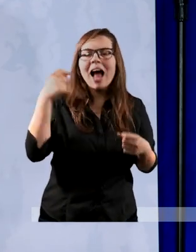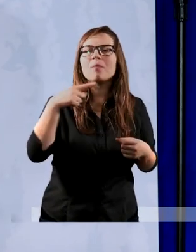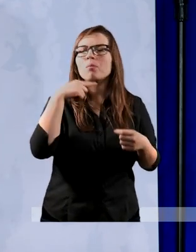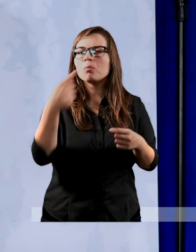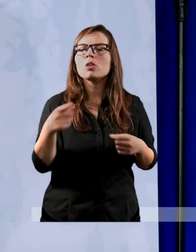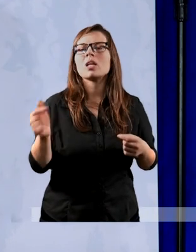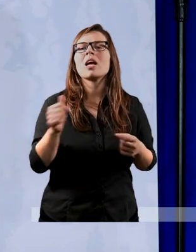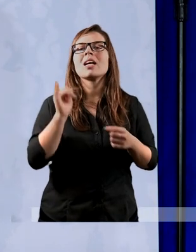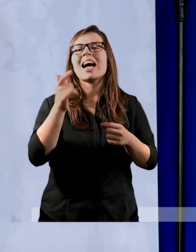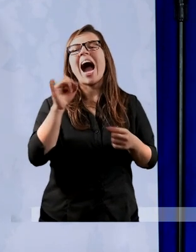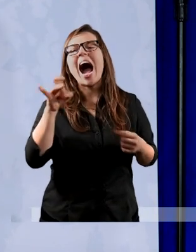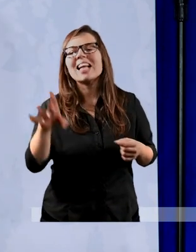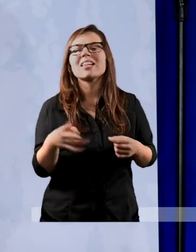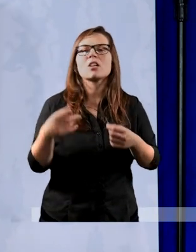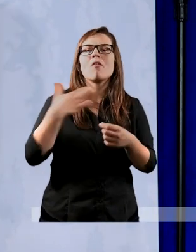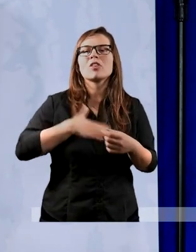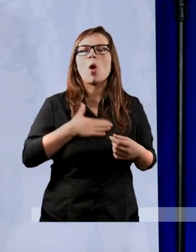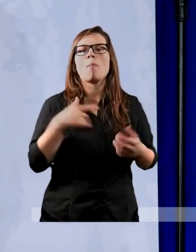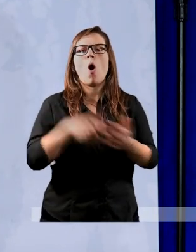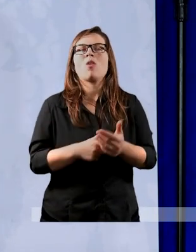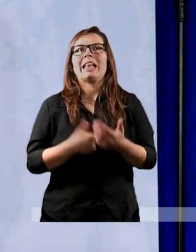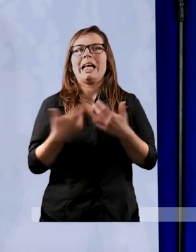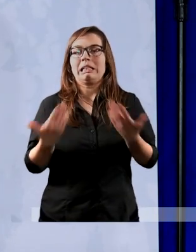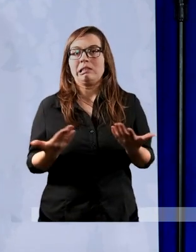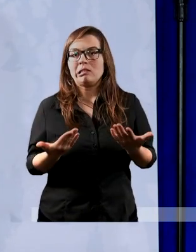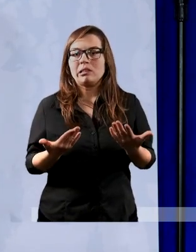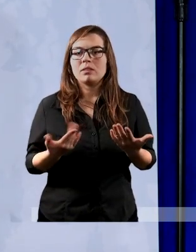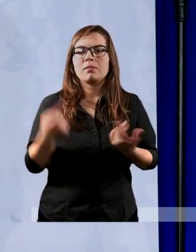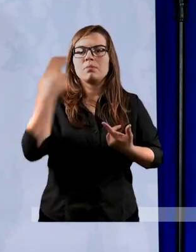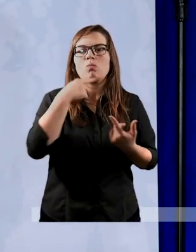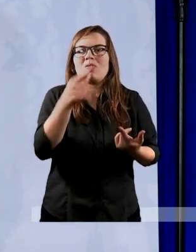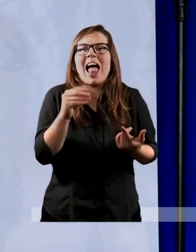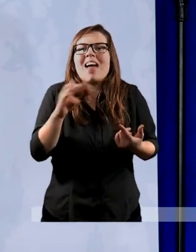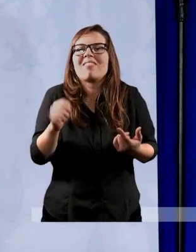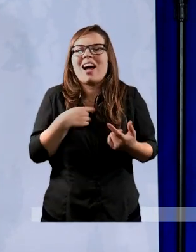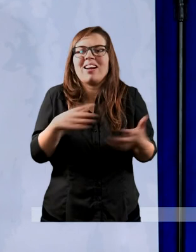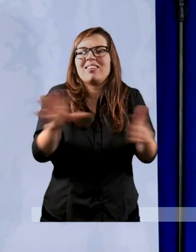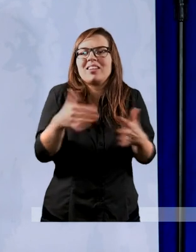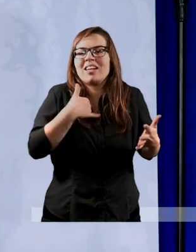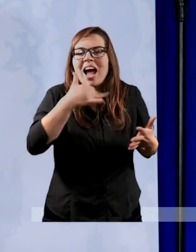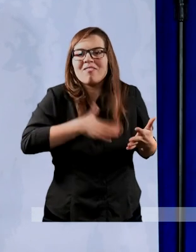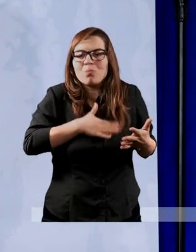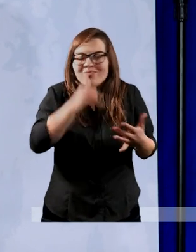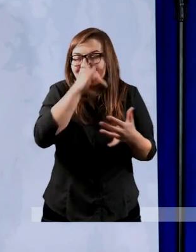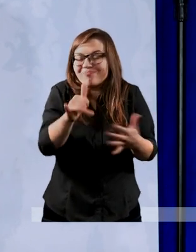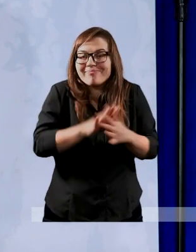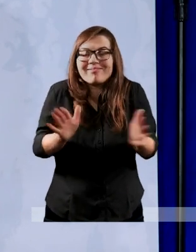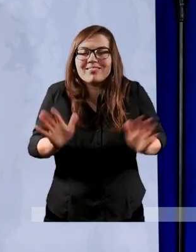zadzwoniła, jest tutaj casting w sobotę. Ja mówię, Ewa, ale ja w sobotę nie